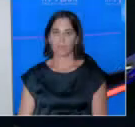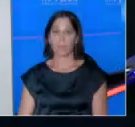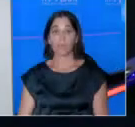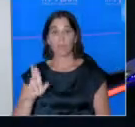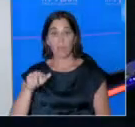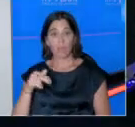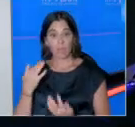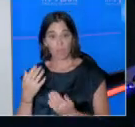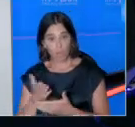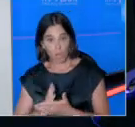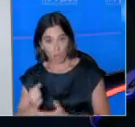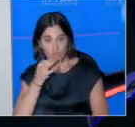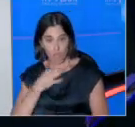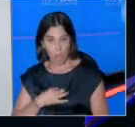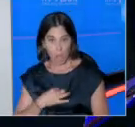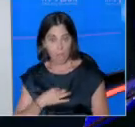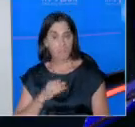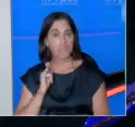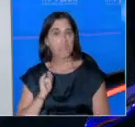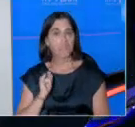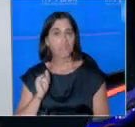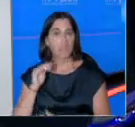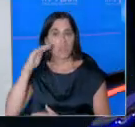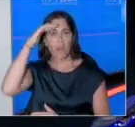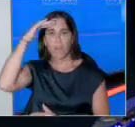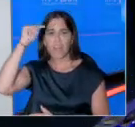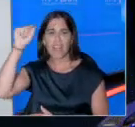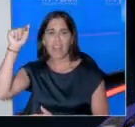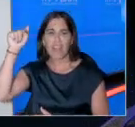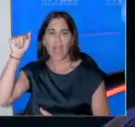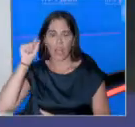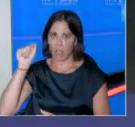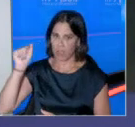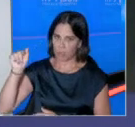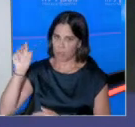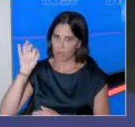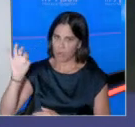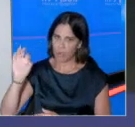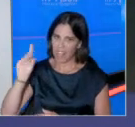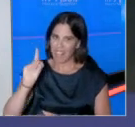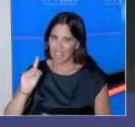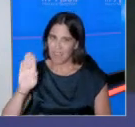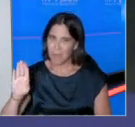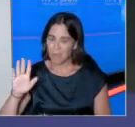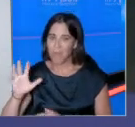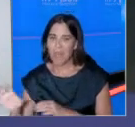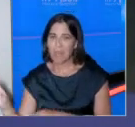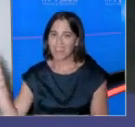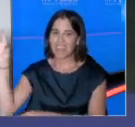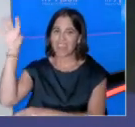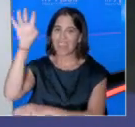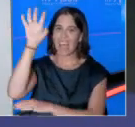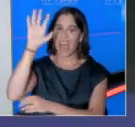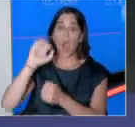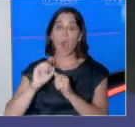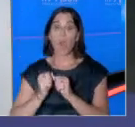יש כאלה מכם ששואלים, איזו מצדה? זו של דיוויד ברוזה עם הזריחה,